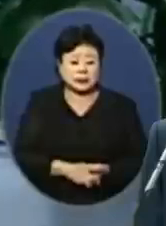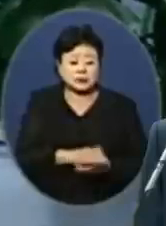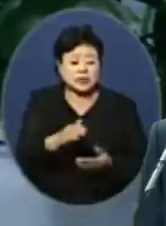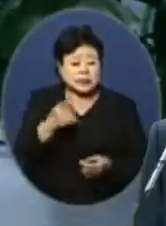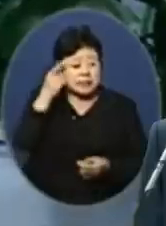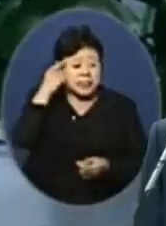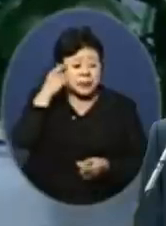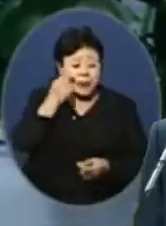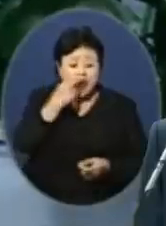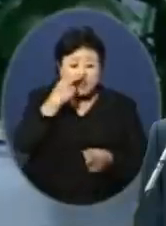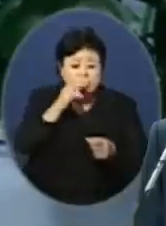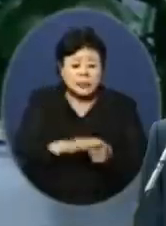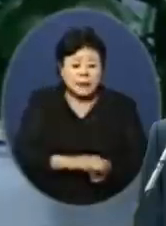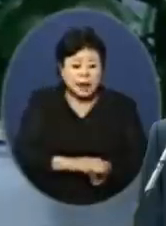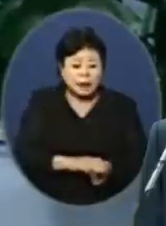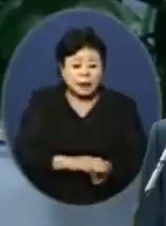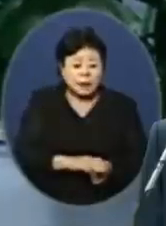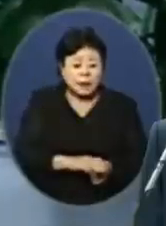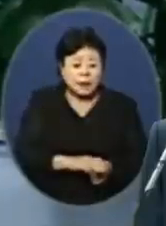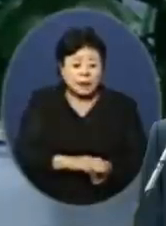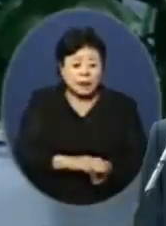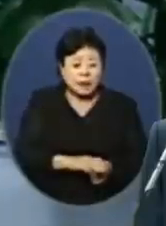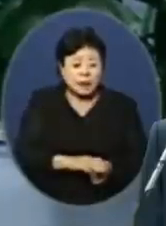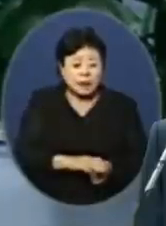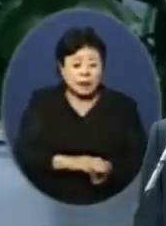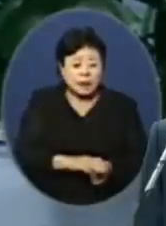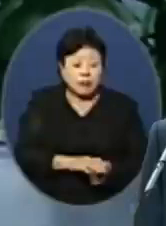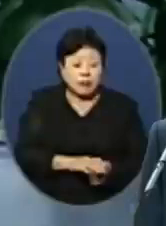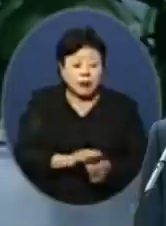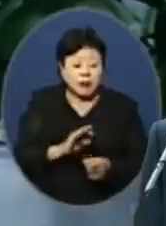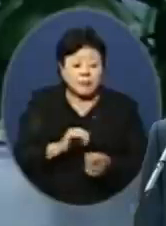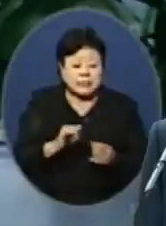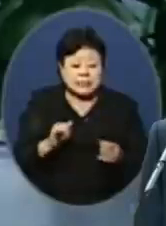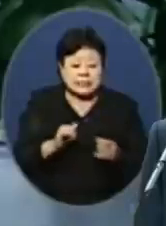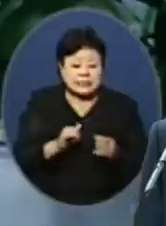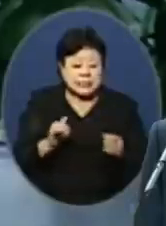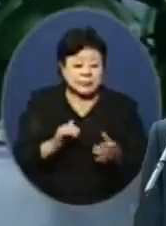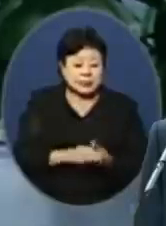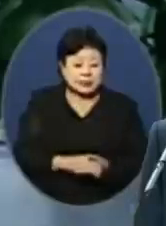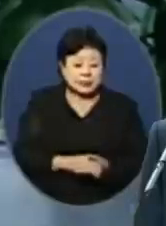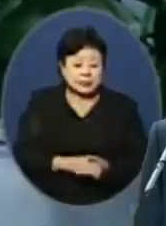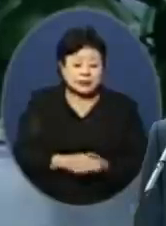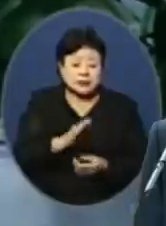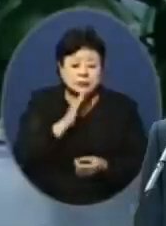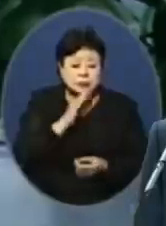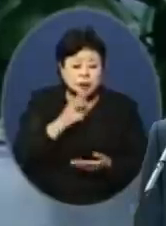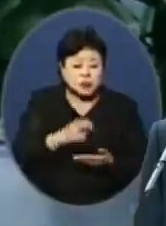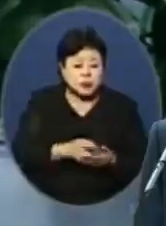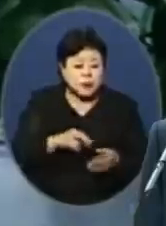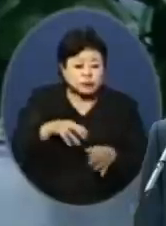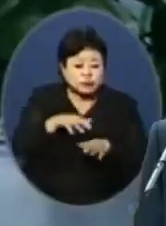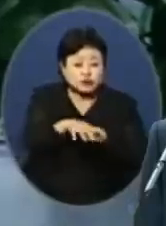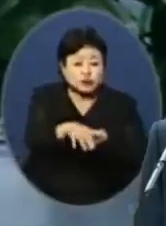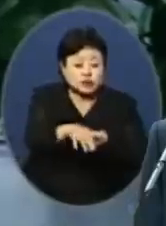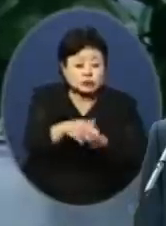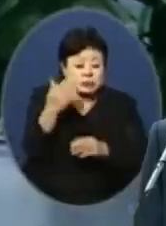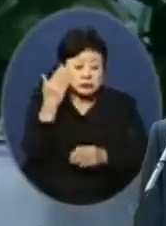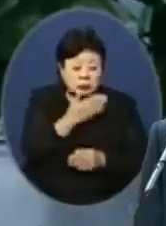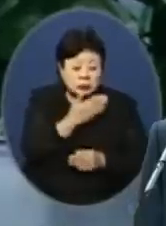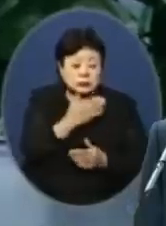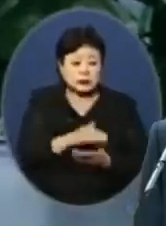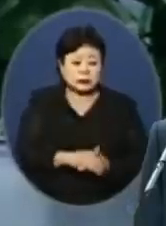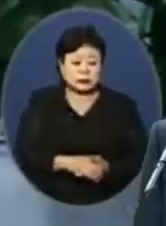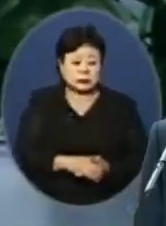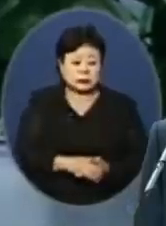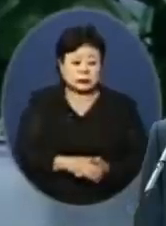우리가 생각해도 기가 막힌 노릇이 겠습니다. 이 바리새 교인은 정말로 율법주의적으로 깨끗하고 잘 살았는데